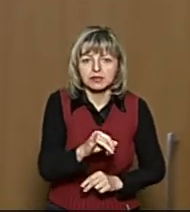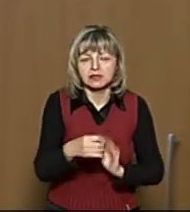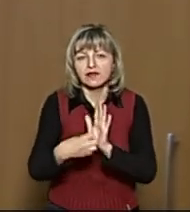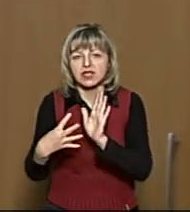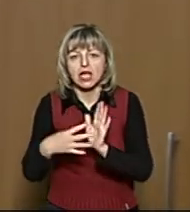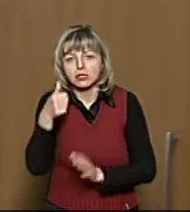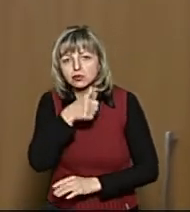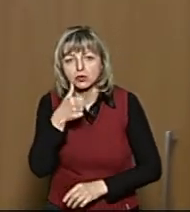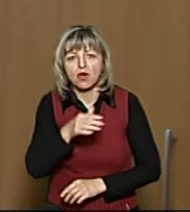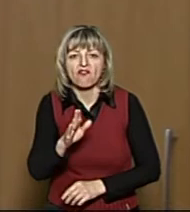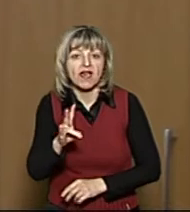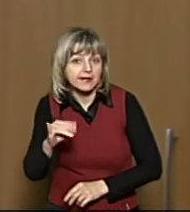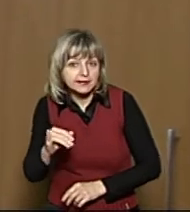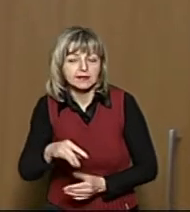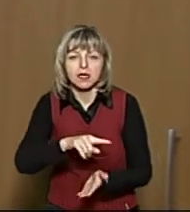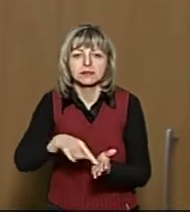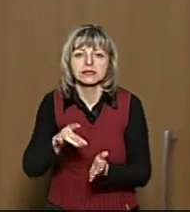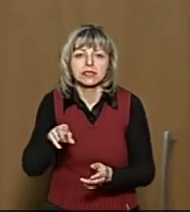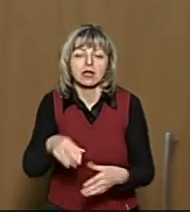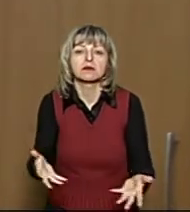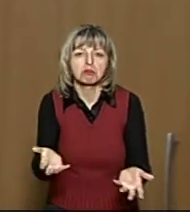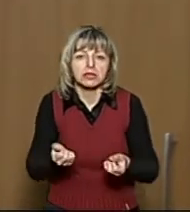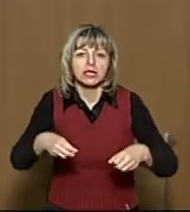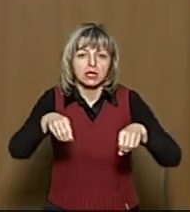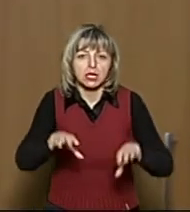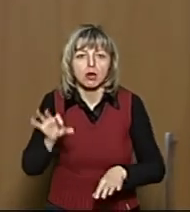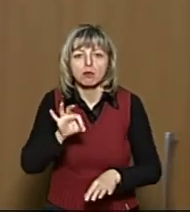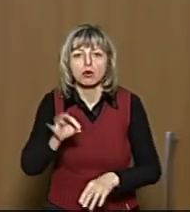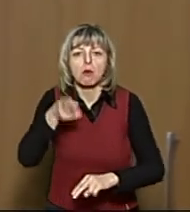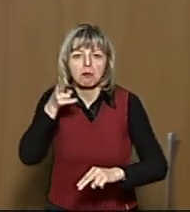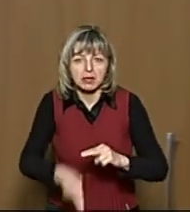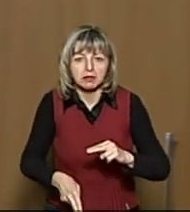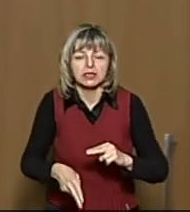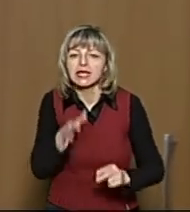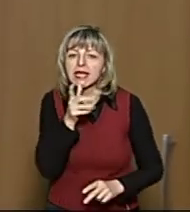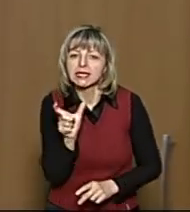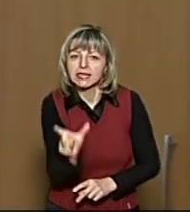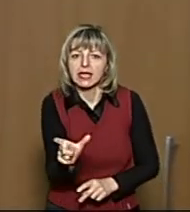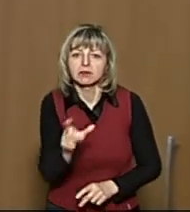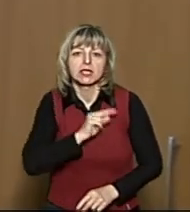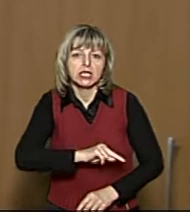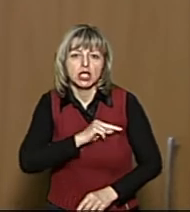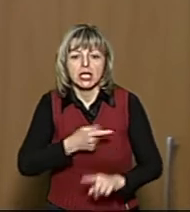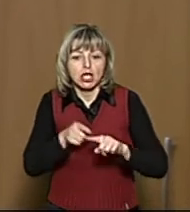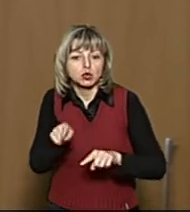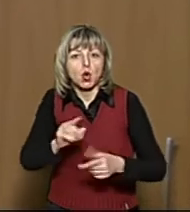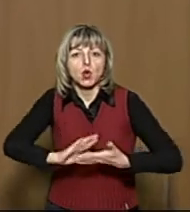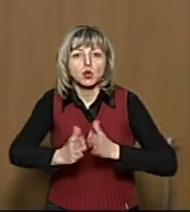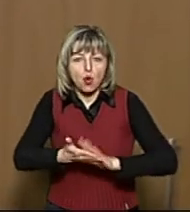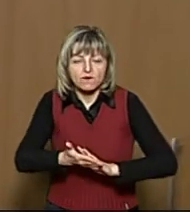року, відповідно у вересні міська рада прийняла рішення про припинення терміну дії даного договору.